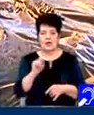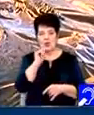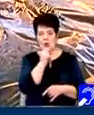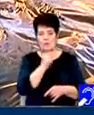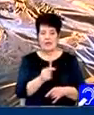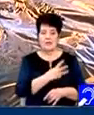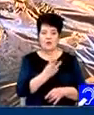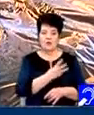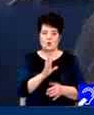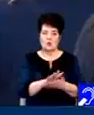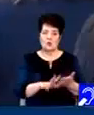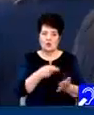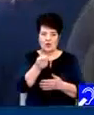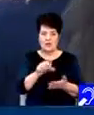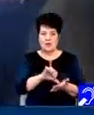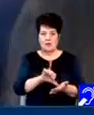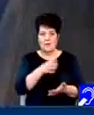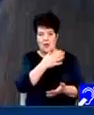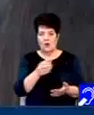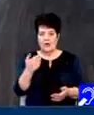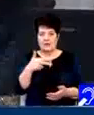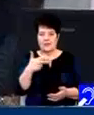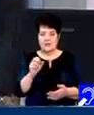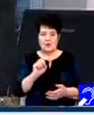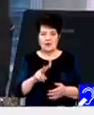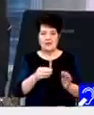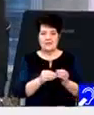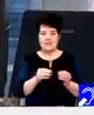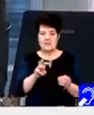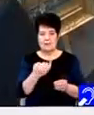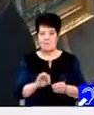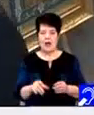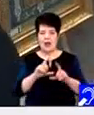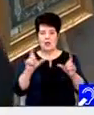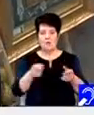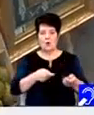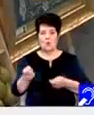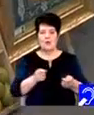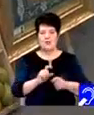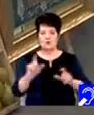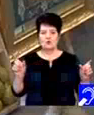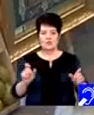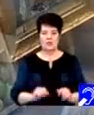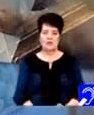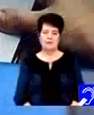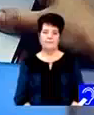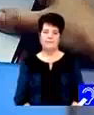naționale. Doritorii pot depune o cerere de participare în perioada 30 aprilie-10 mai la Camera de Comerț și Industrie.